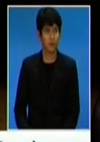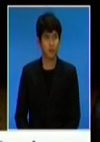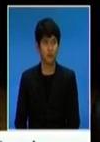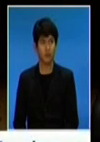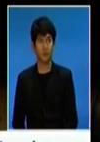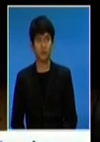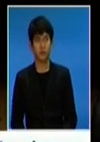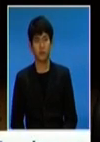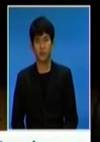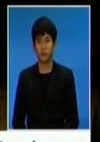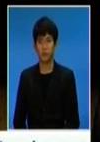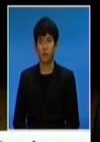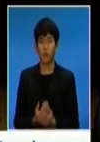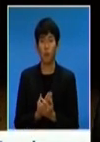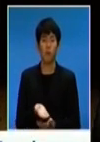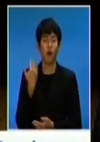คุณลุงเห็นทางม้าลายมั้ย